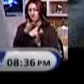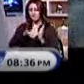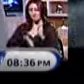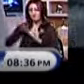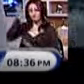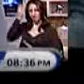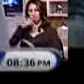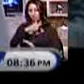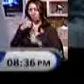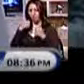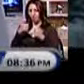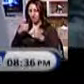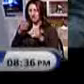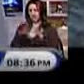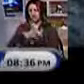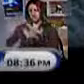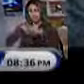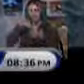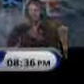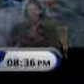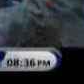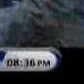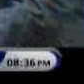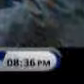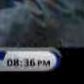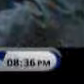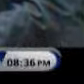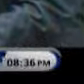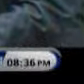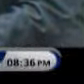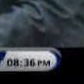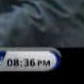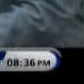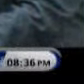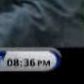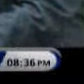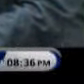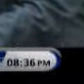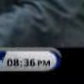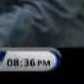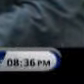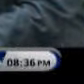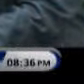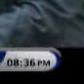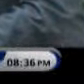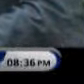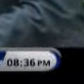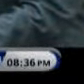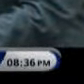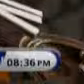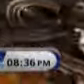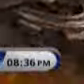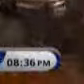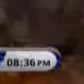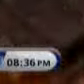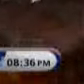تقفر ابدا ما دام فيها مثل ذلك المبدع. ياسمين الضوي، 90 دقيقة، قناة